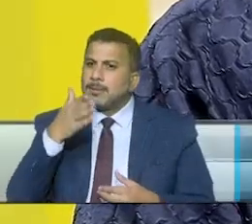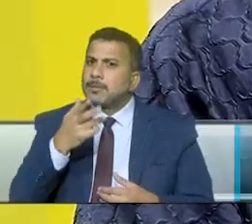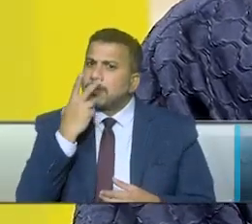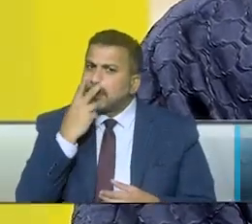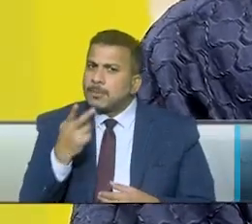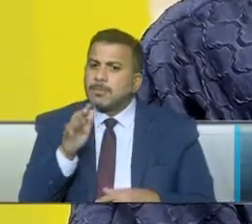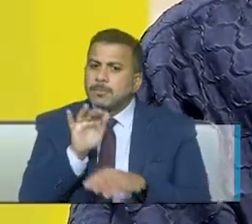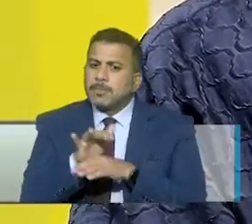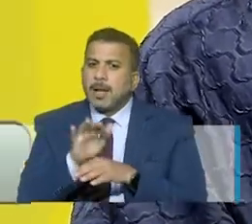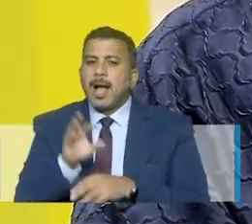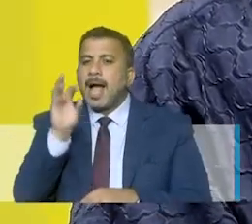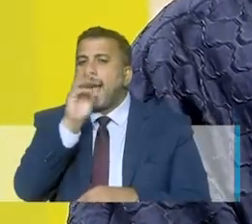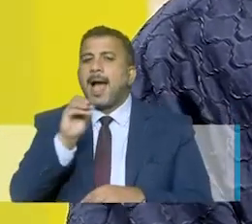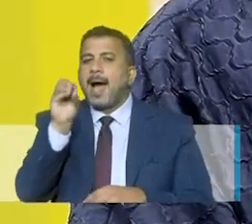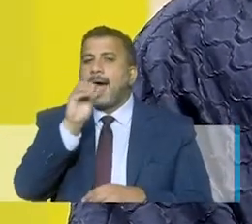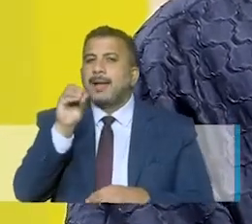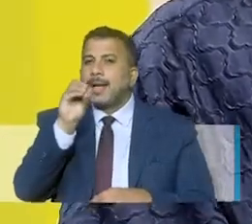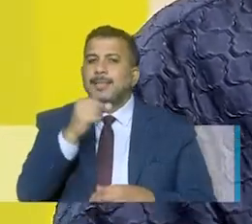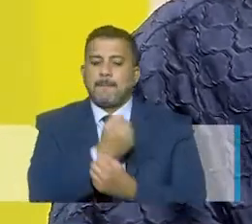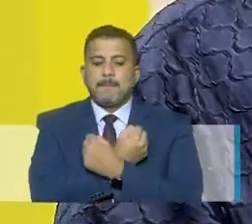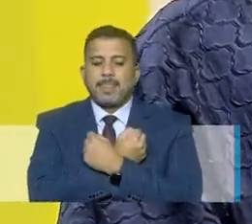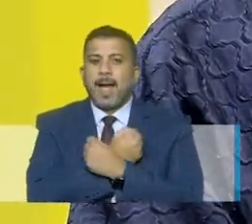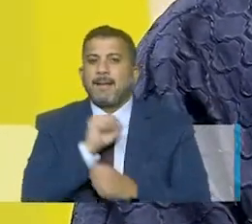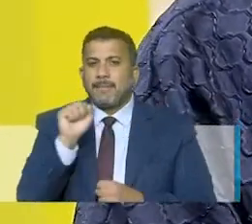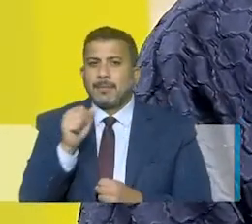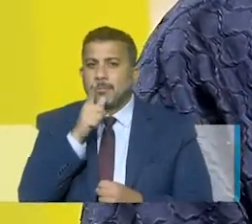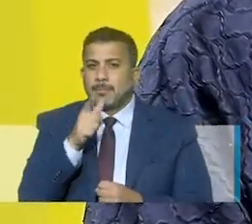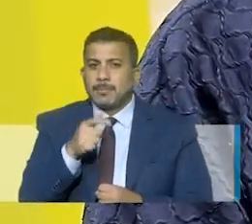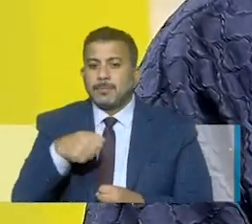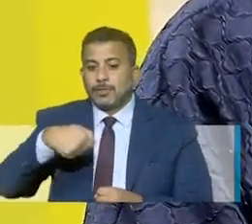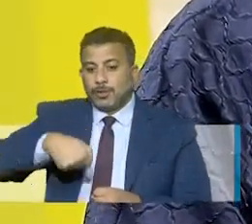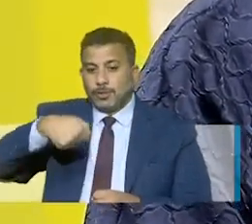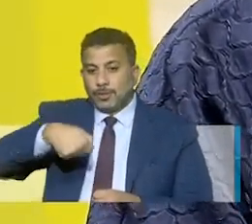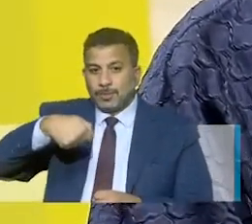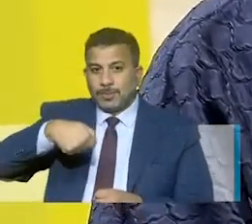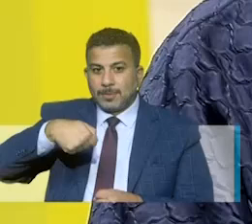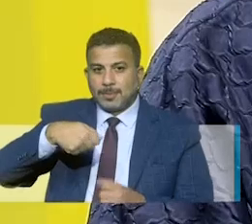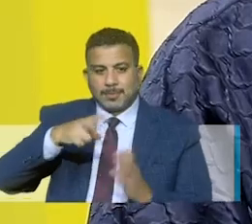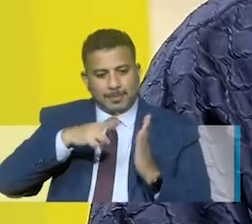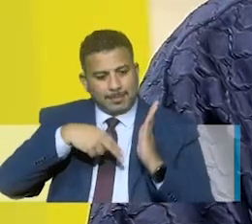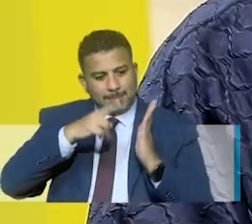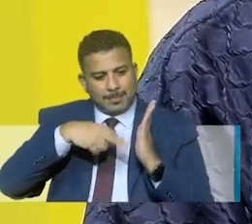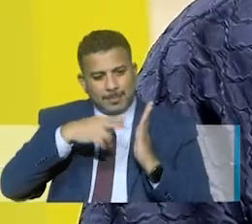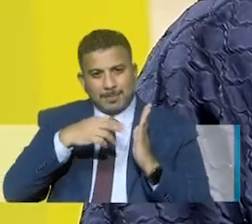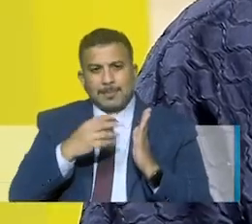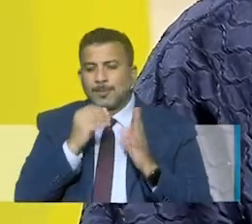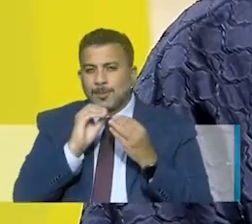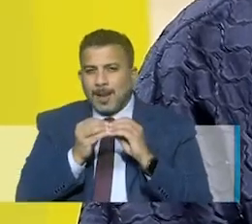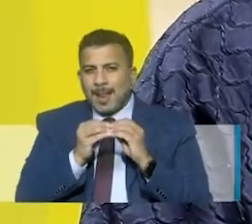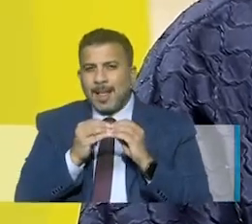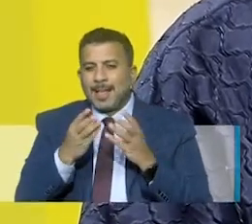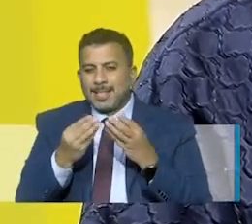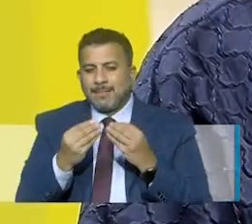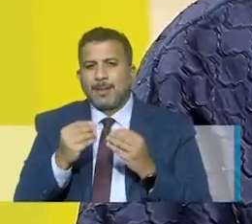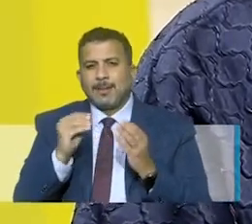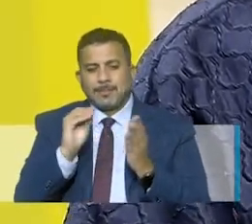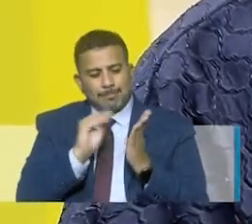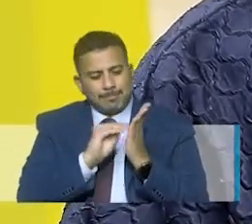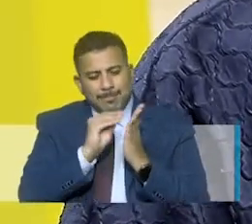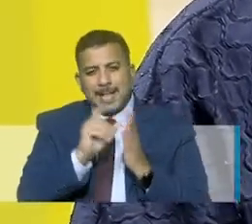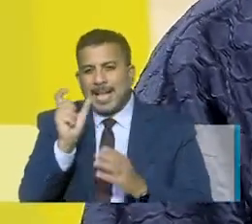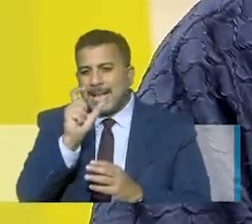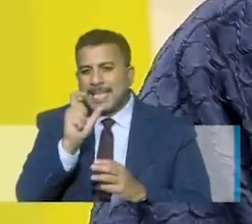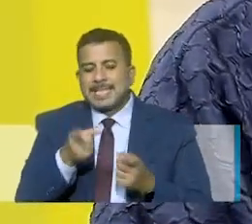وهي من هيئة المتاحف، وسوينا الشنطة لوناها بالإسفنج وفيها زخارف